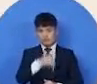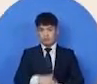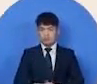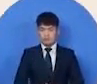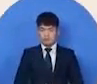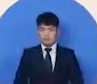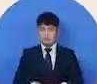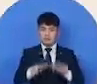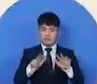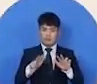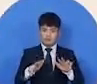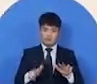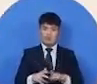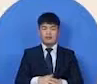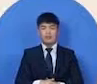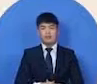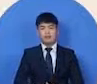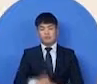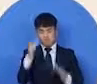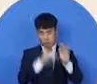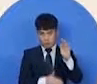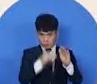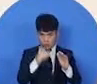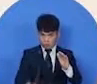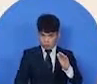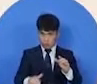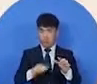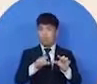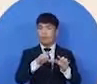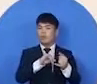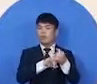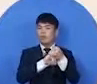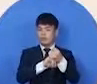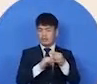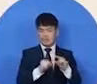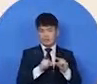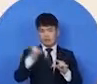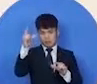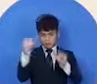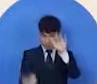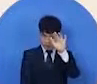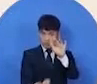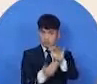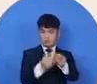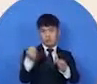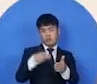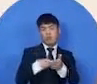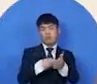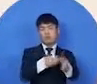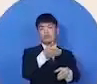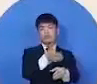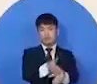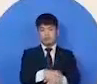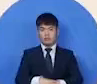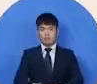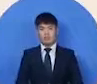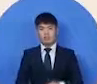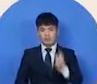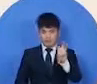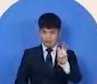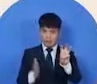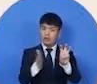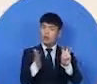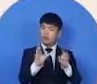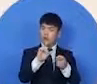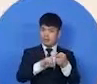9개 분야 않은 9개의 공약 중 69개 를 완료 했거나 계속 추진하는 성과를 됐습니다 먼저 남은 30여 권의